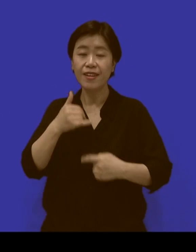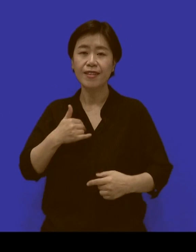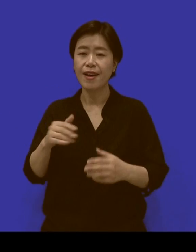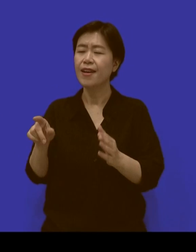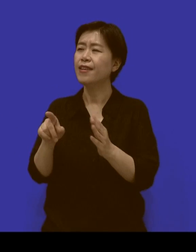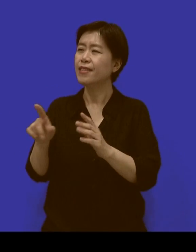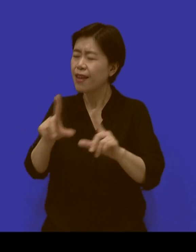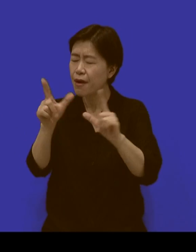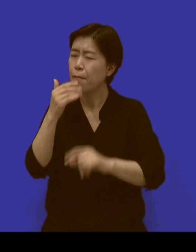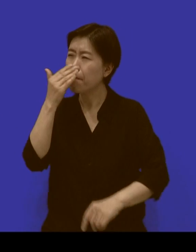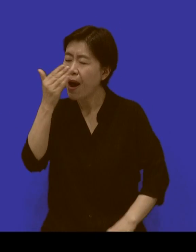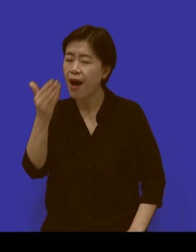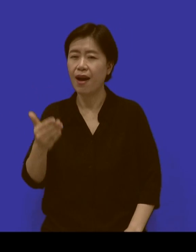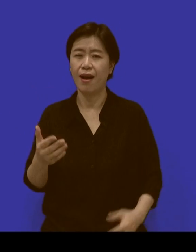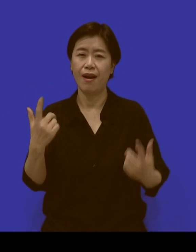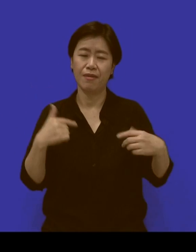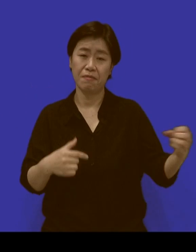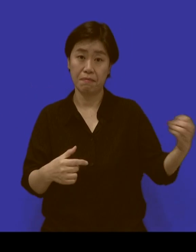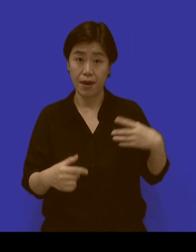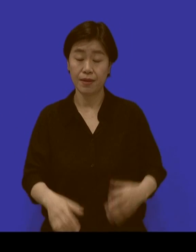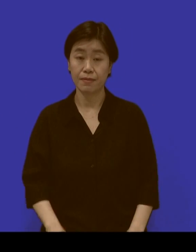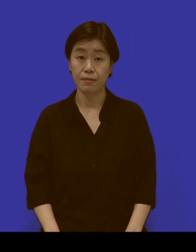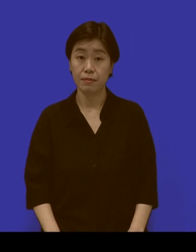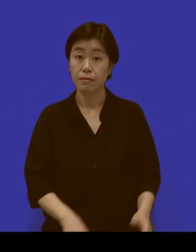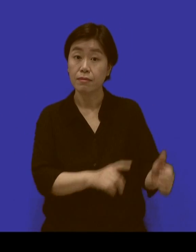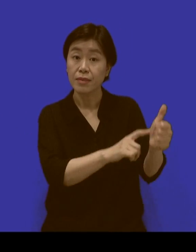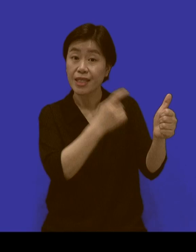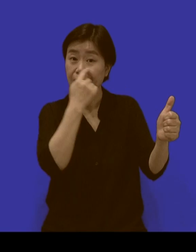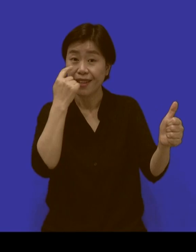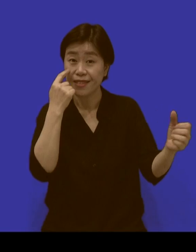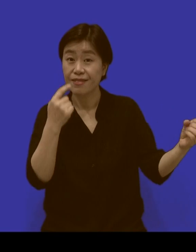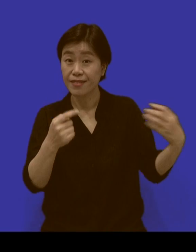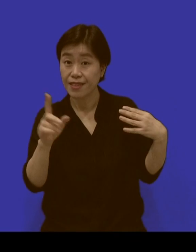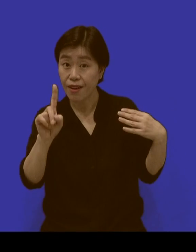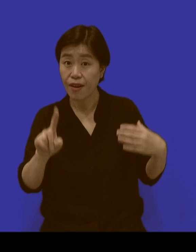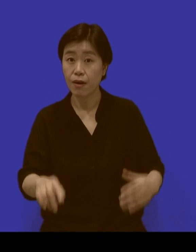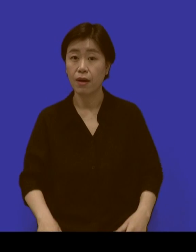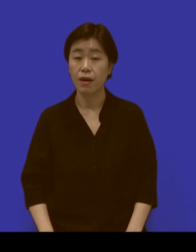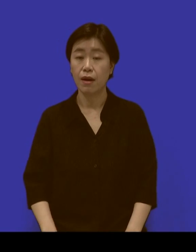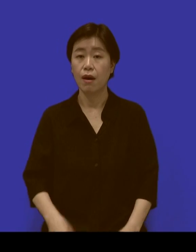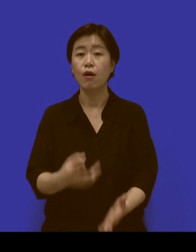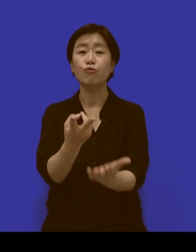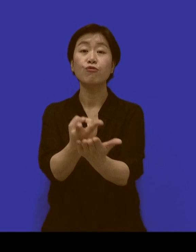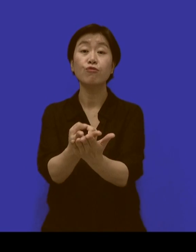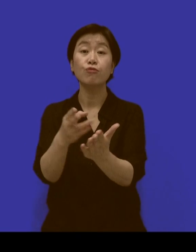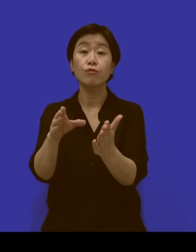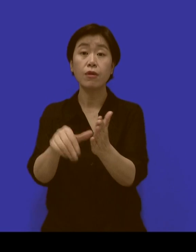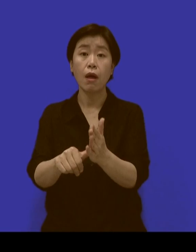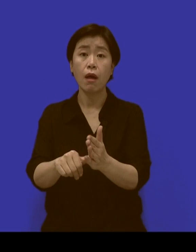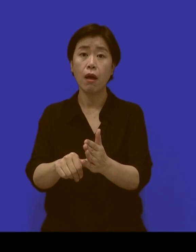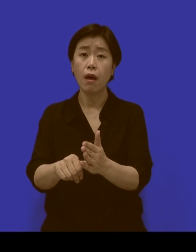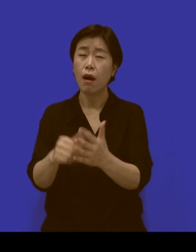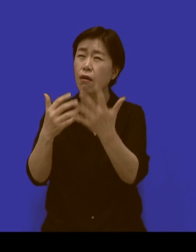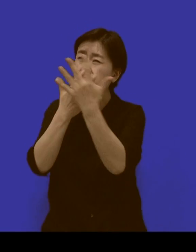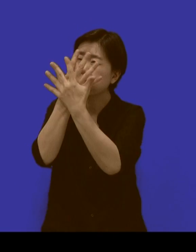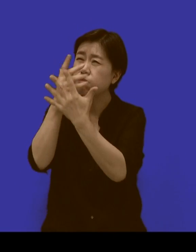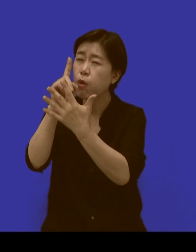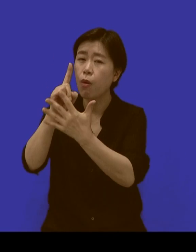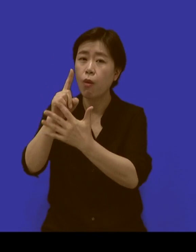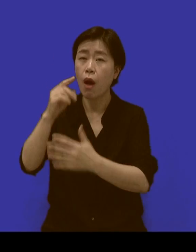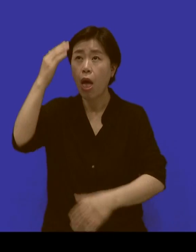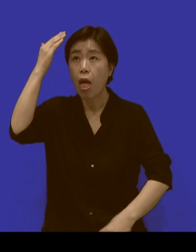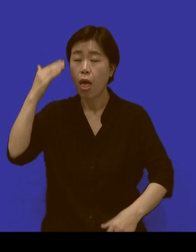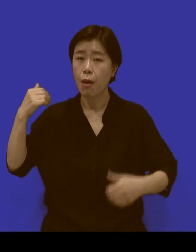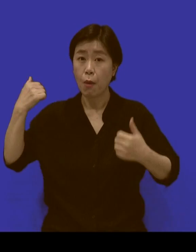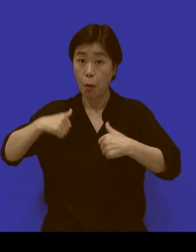예. 이분이 또 간증이 있으세요. 네. 자기가 중환자실에서 이식을 잃었을 때 검은 사람들이 와서 자기를 끌고 가려고 계속